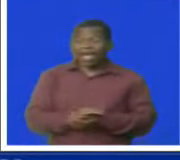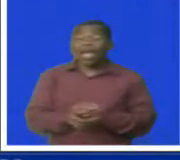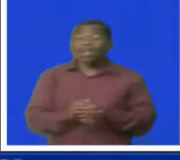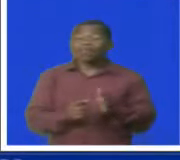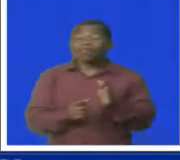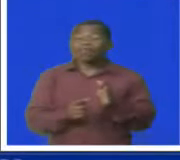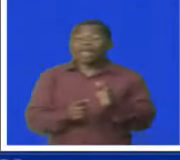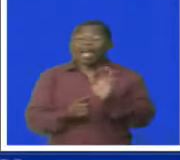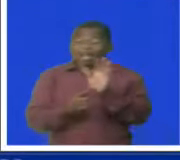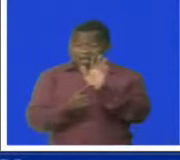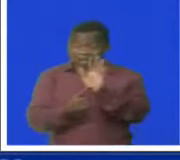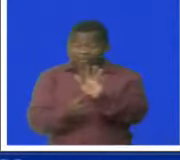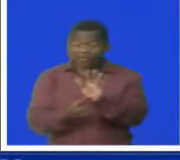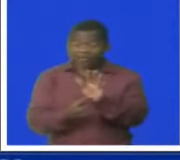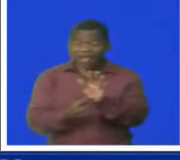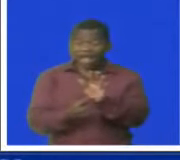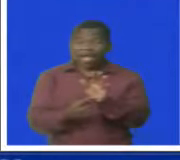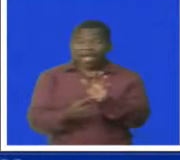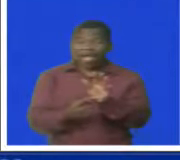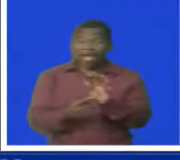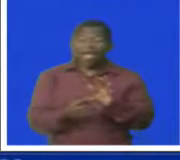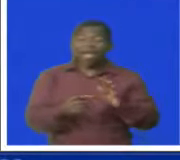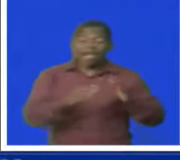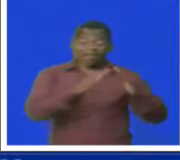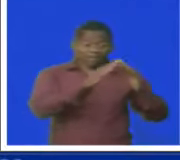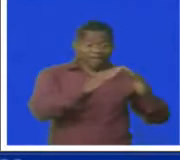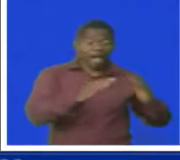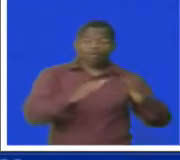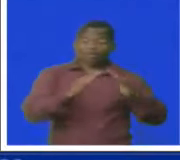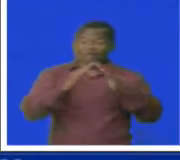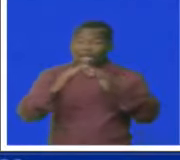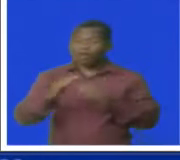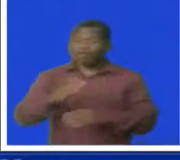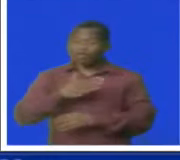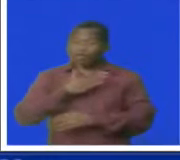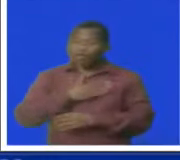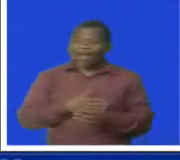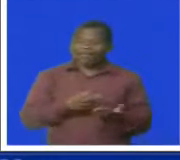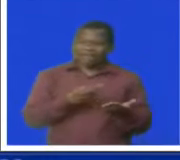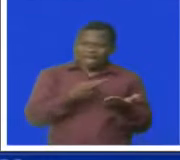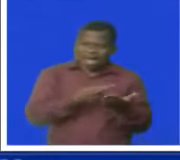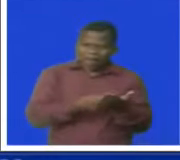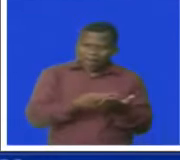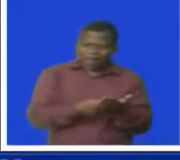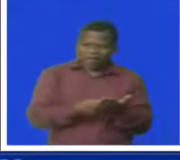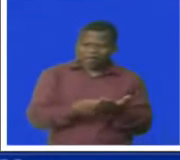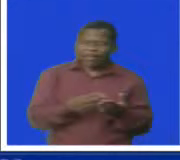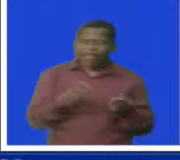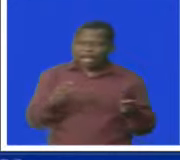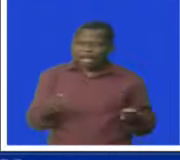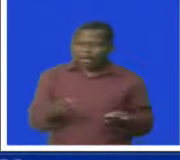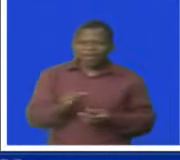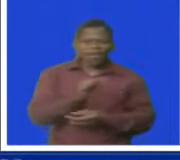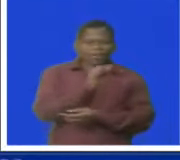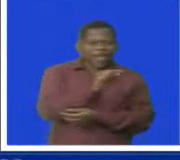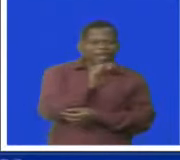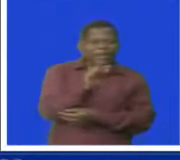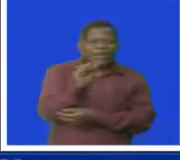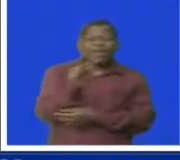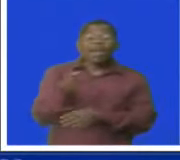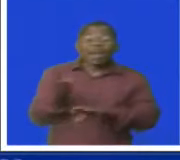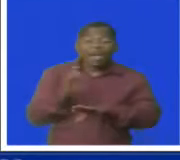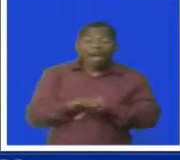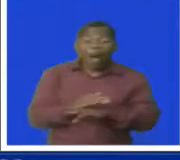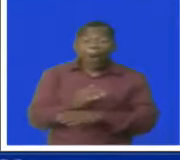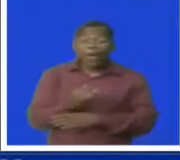ukukhicida ama statistics nalo. Nangabe kude le coordination kahle bese kwendeka ukuthi kuduplicate ke ema